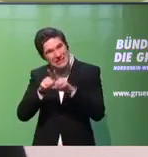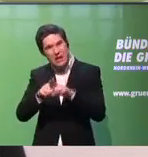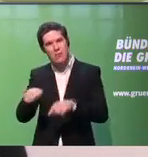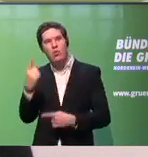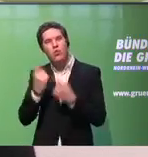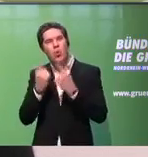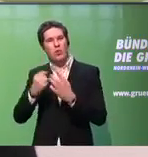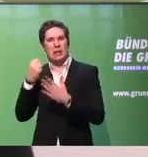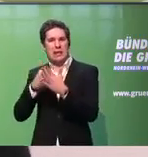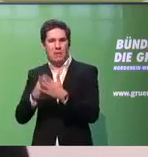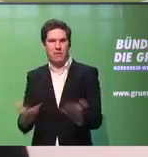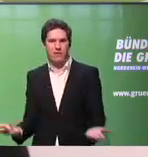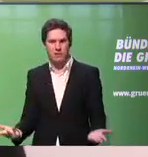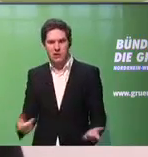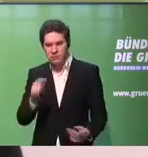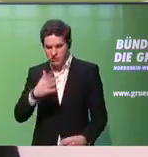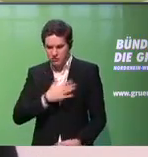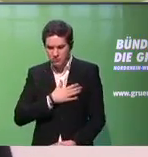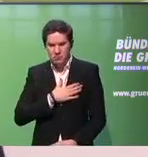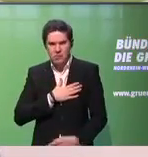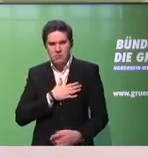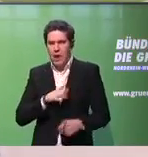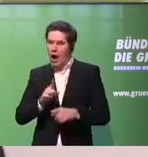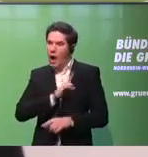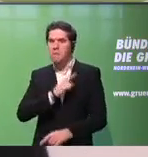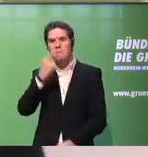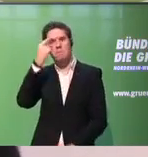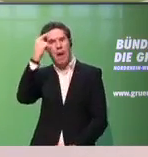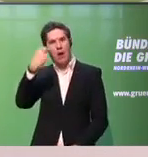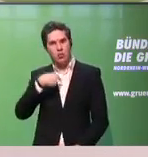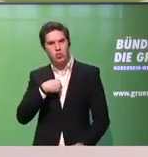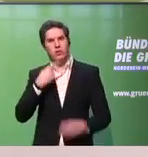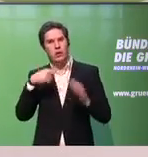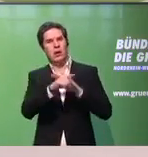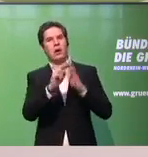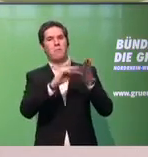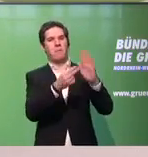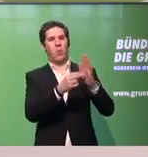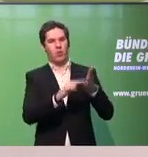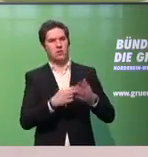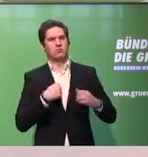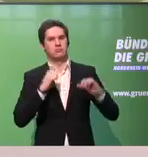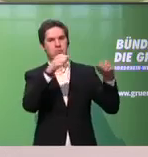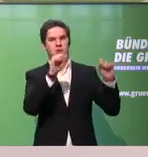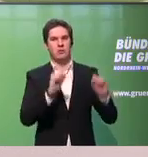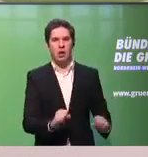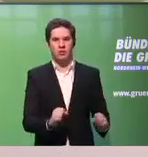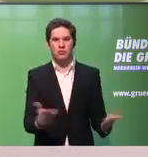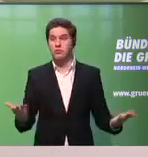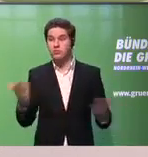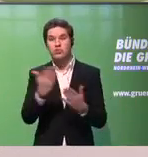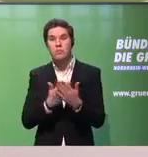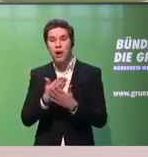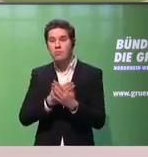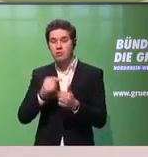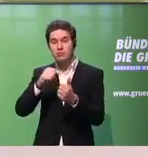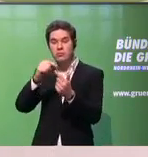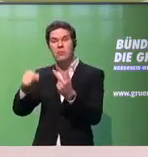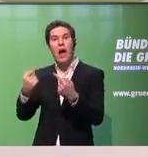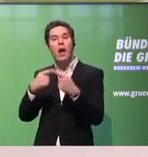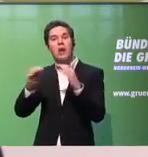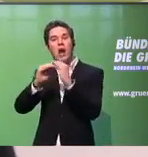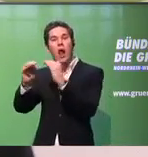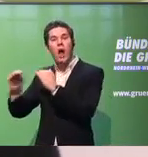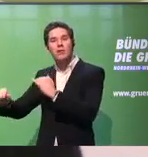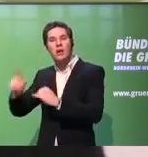heißt, dass wir unsere eigenen Meinungen Politiken vertreten. In dort Ländern, wo man Probleme mit dem Zugang zu den Medien hat, wo